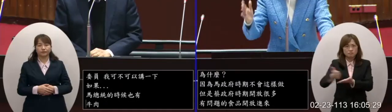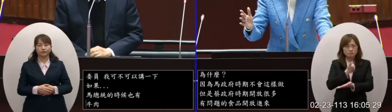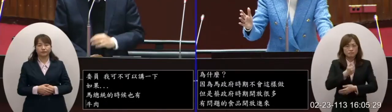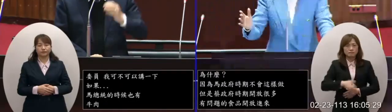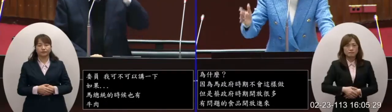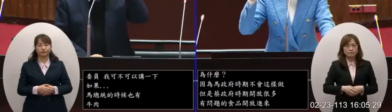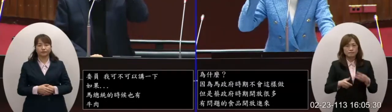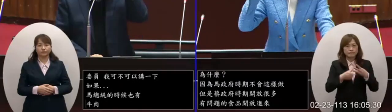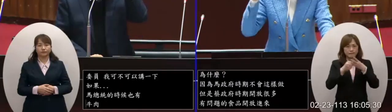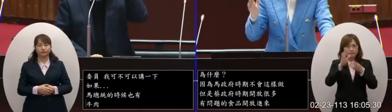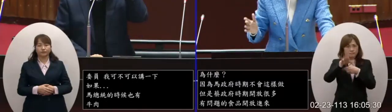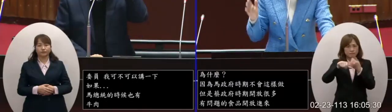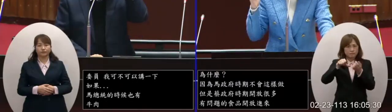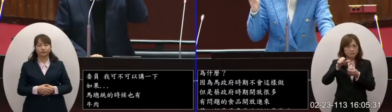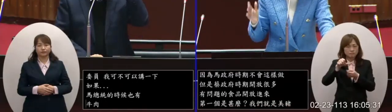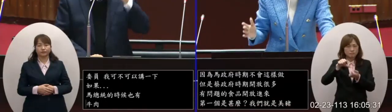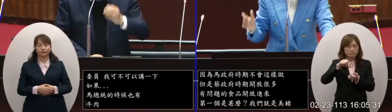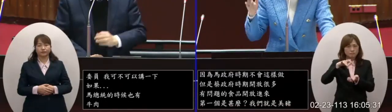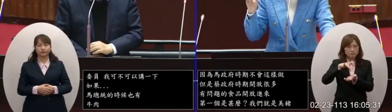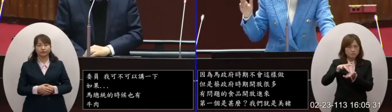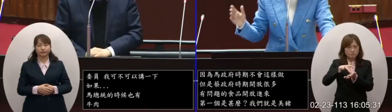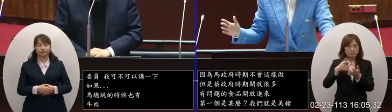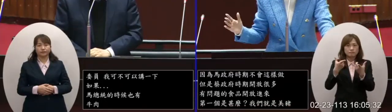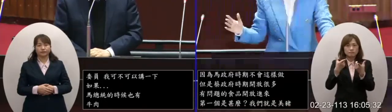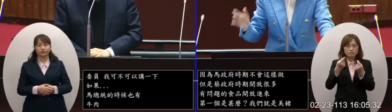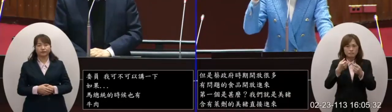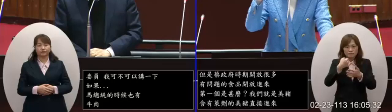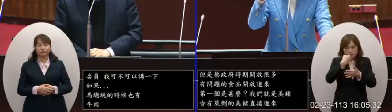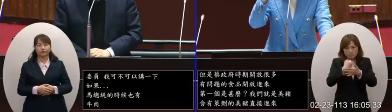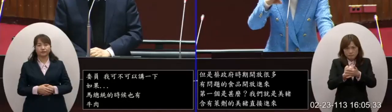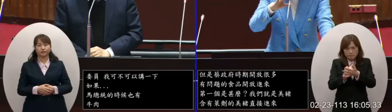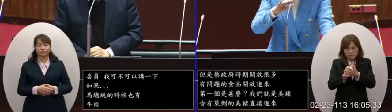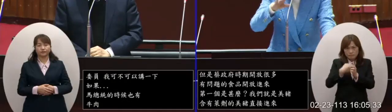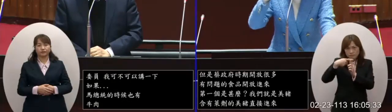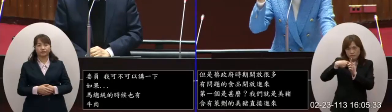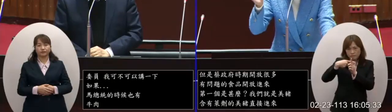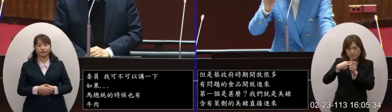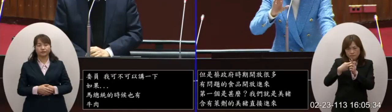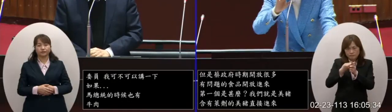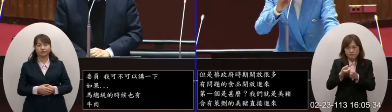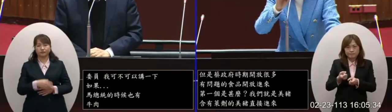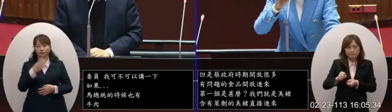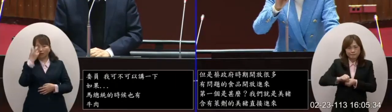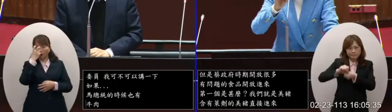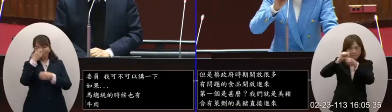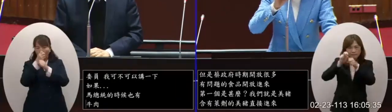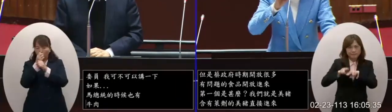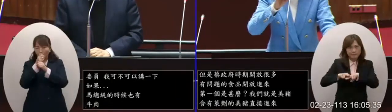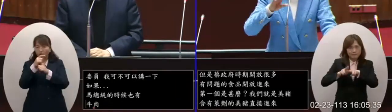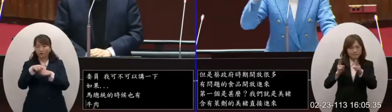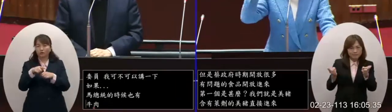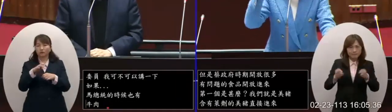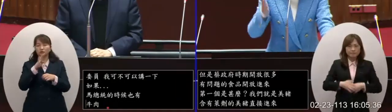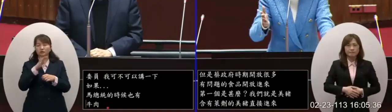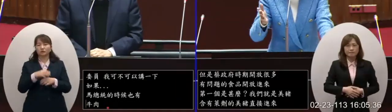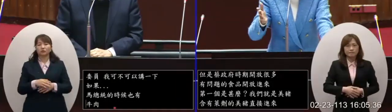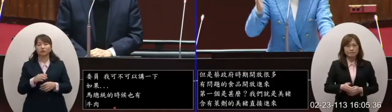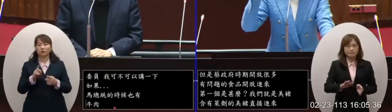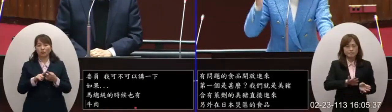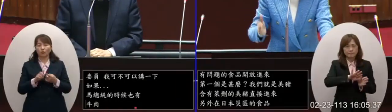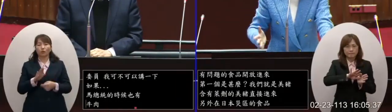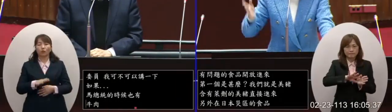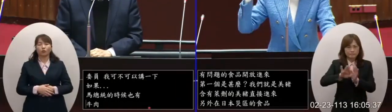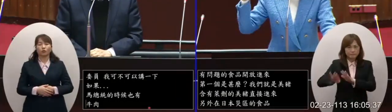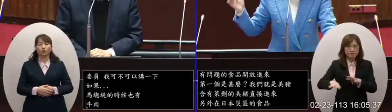么？农药竟然是放宽残留的标准。另外一个禁用的国派瑞从禁